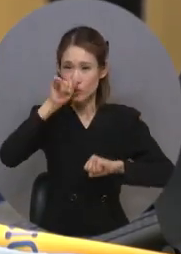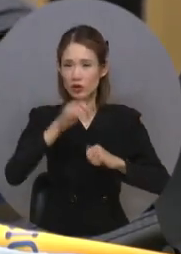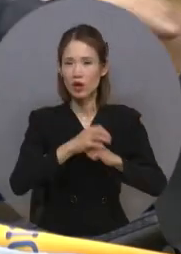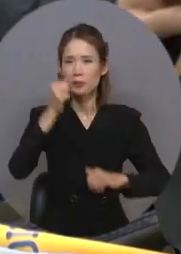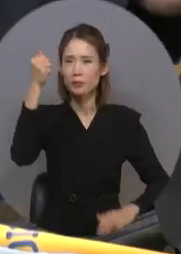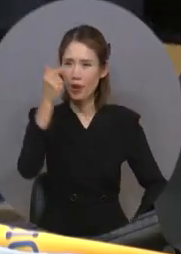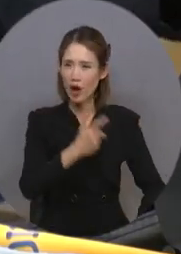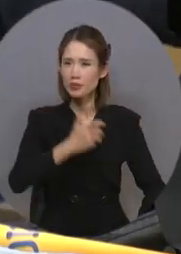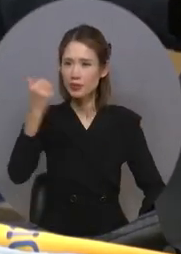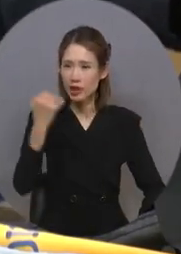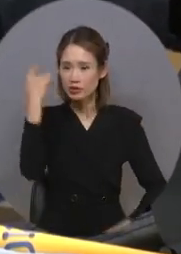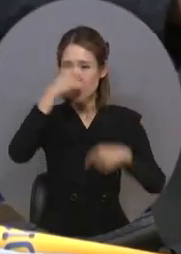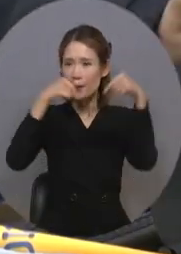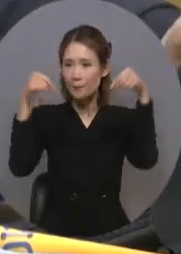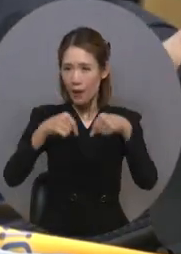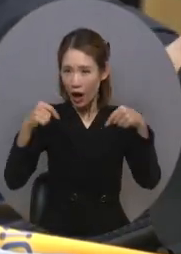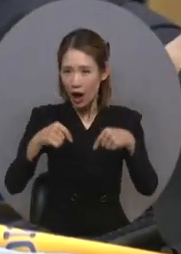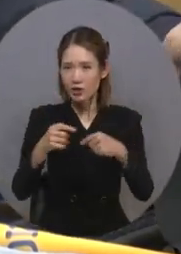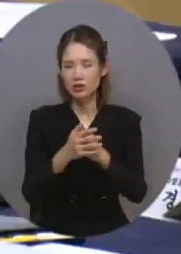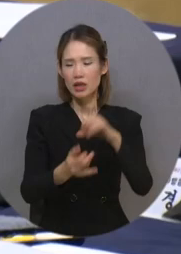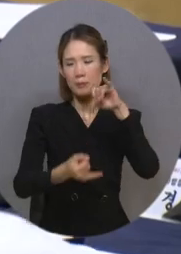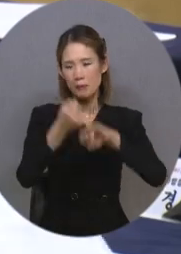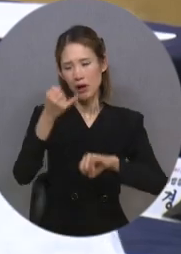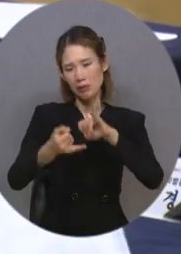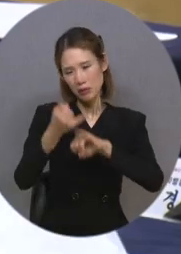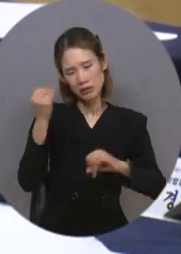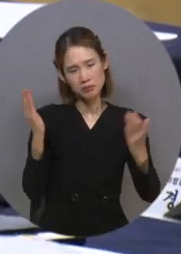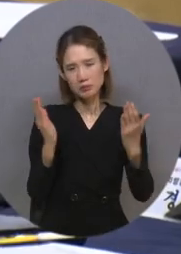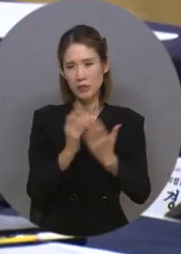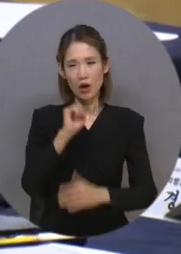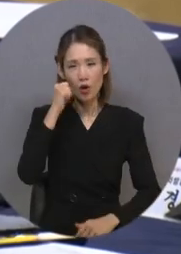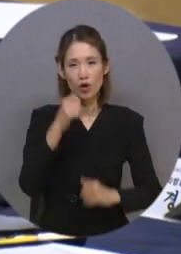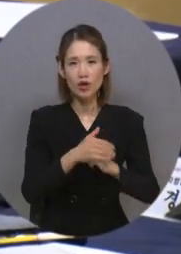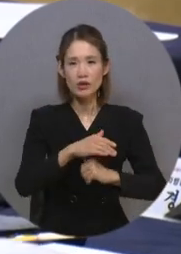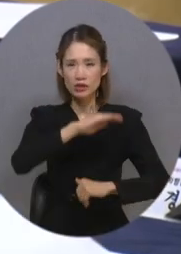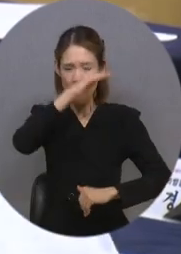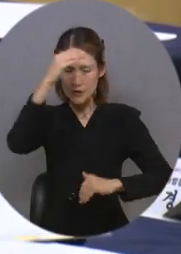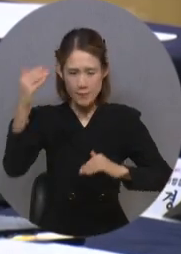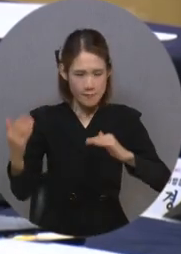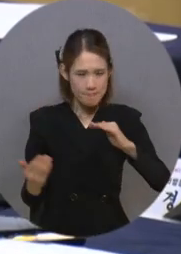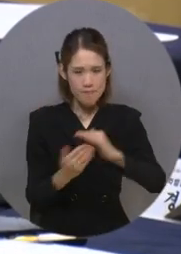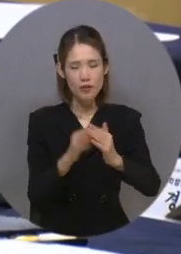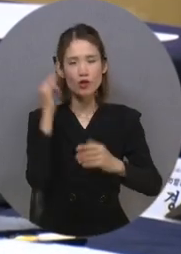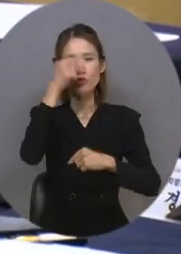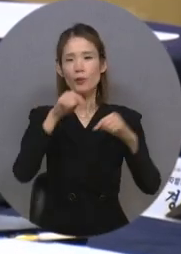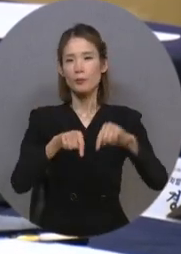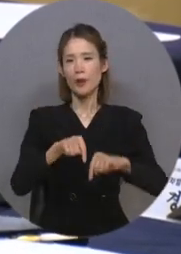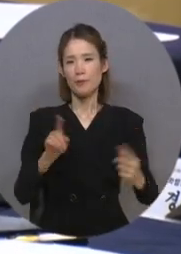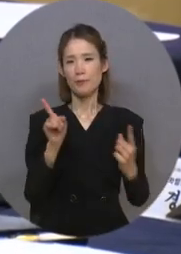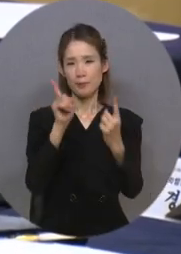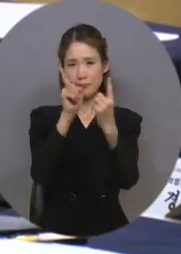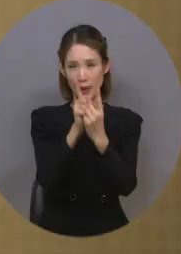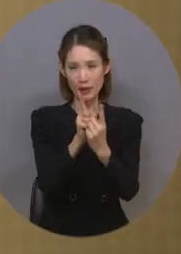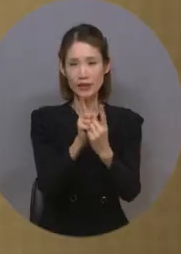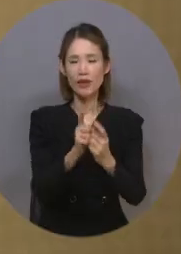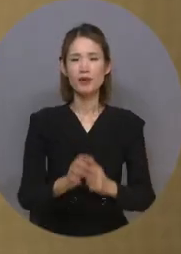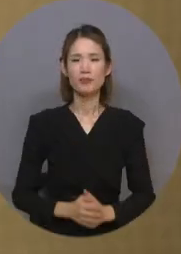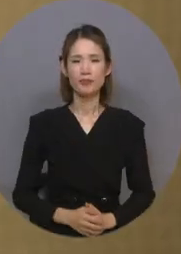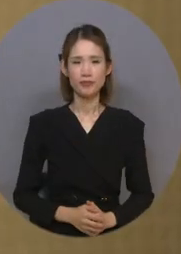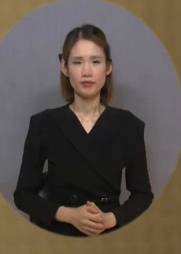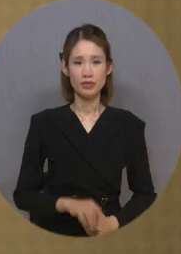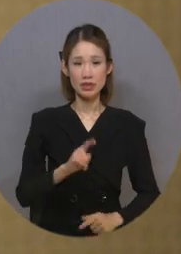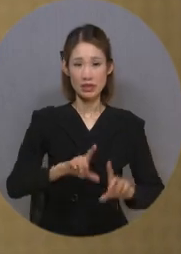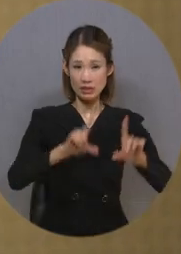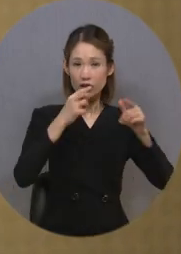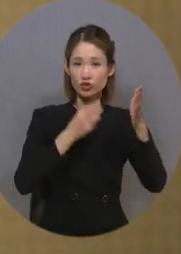차례 면담 논의에 들어갔으나 결렬됐고 이후 극적으로 면담 방식에 타결하며 만남의 자리를 가졌습니다.